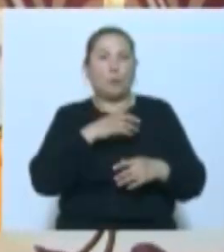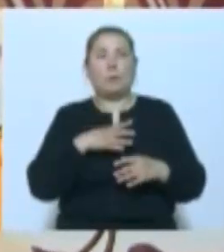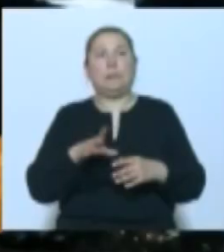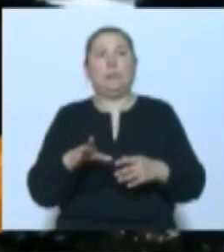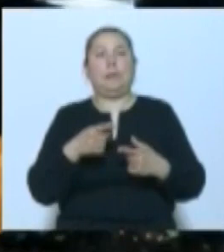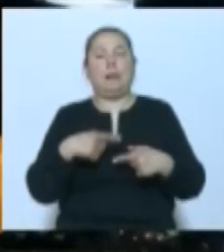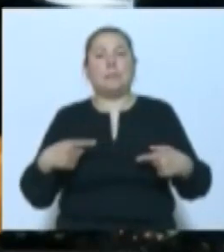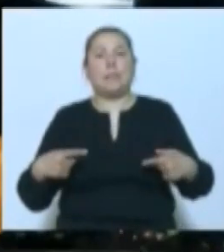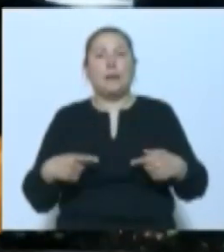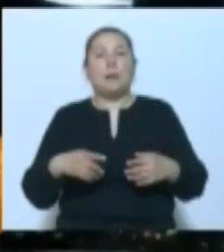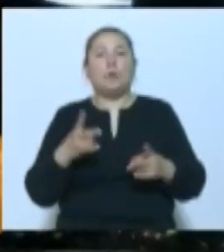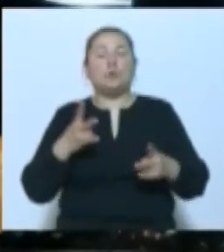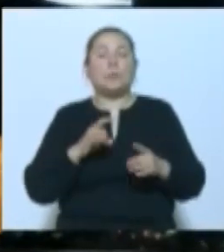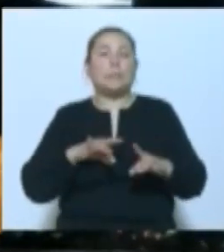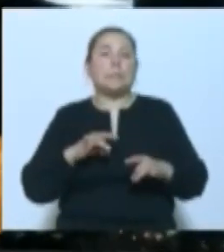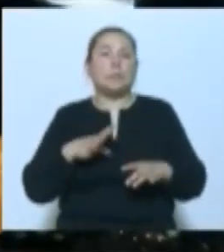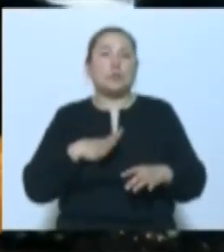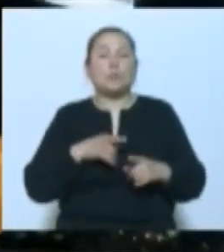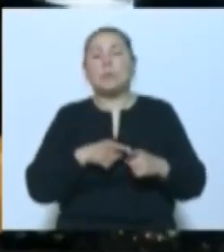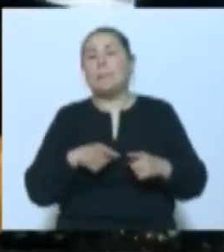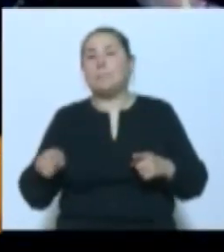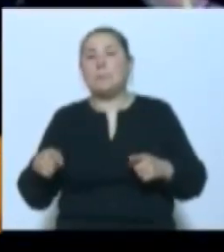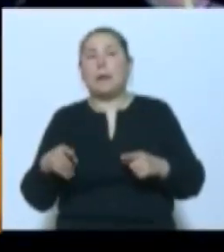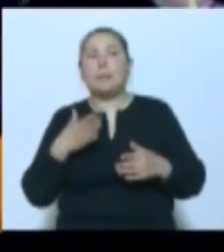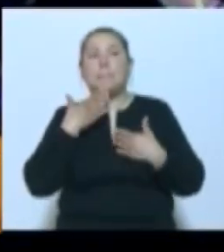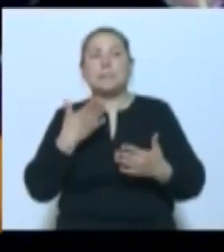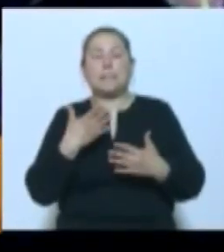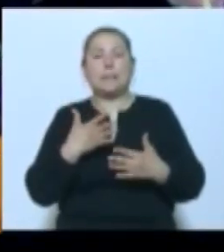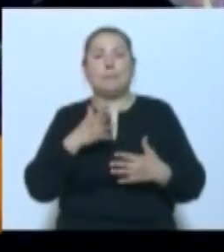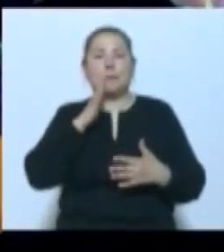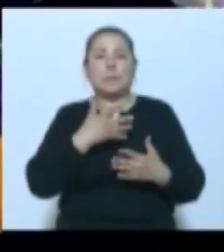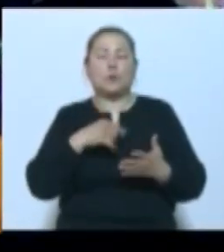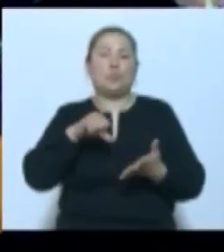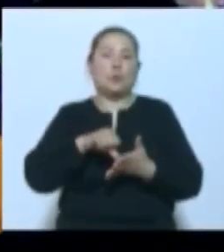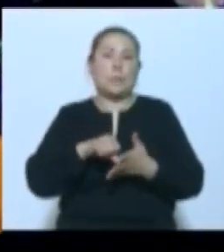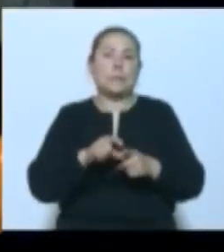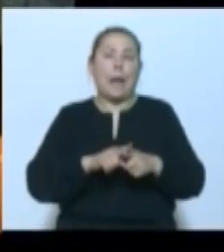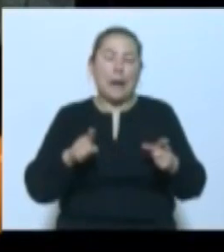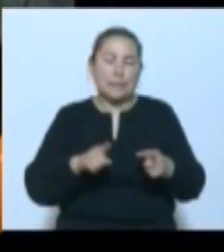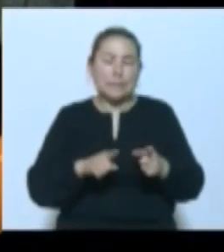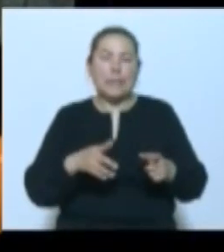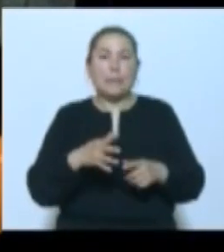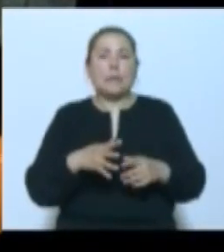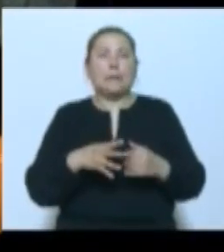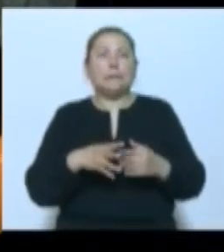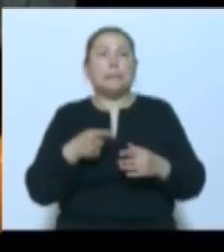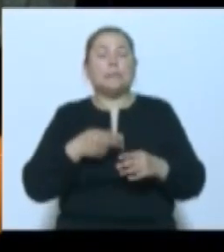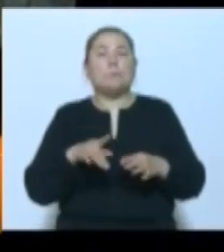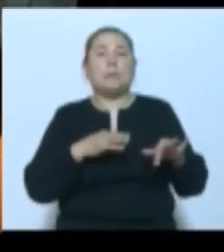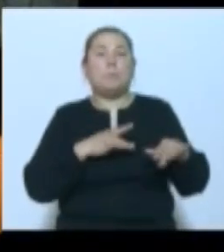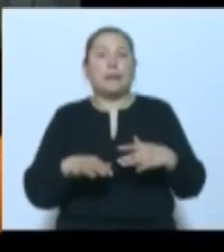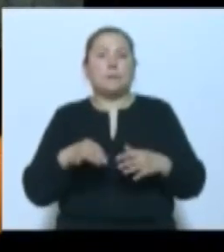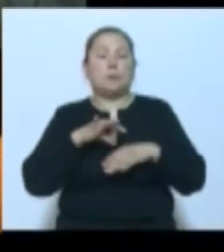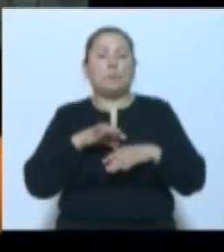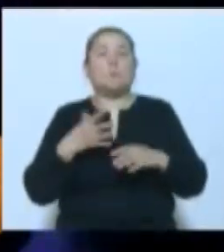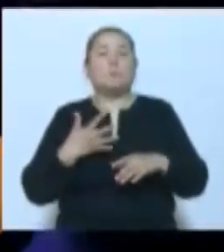энергии следует отметить что Мангистау сы на протяжении последних 5 лет активно участвуют в акции часть Земли А наша страна проводит это мероприятие